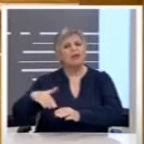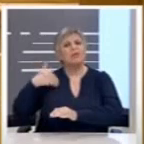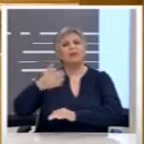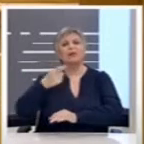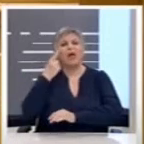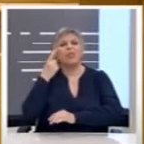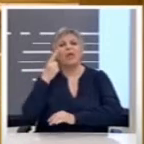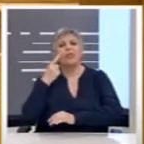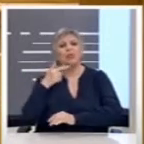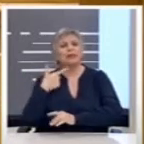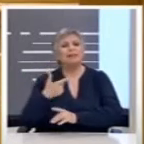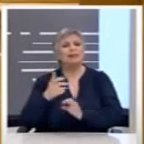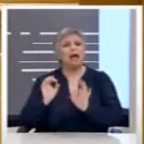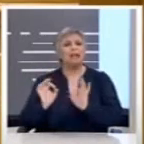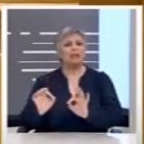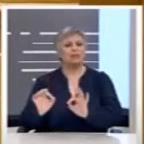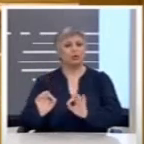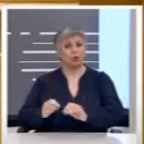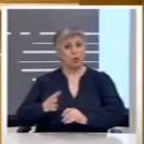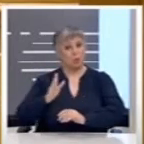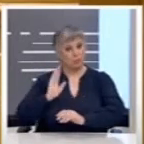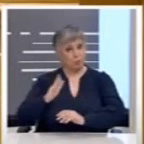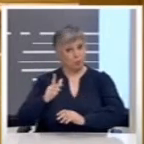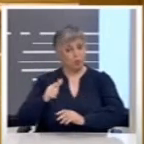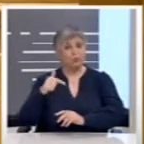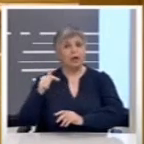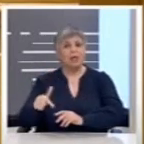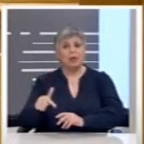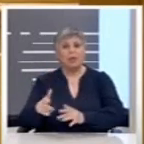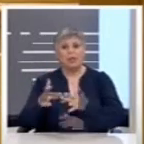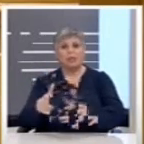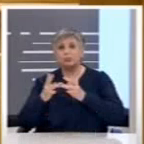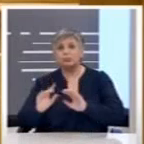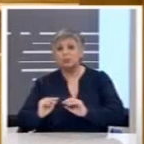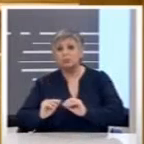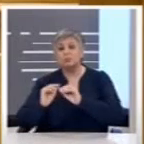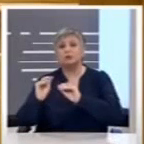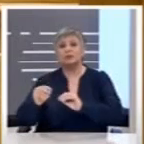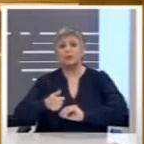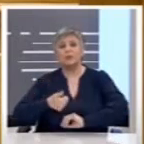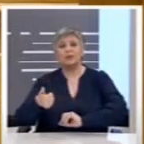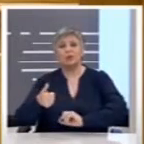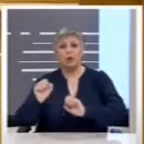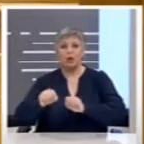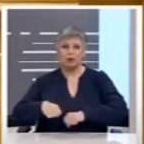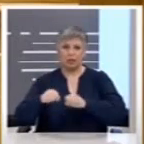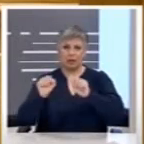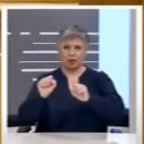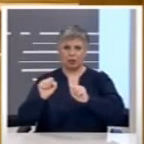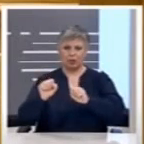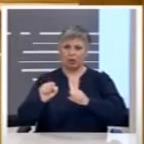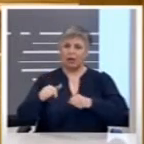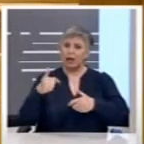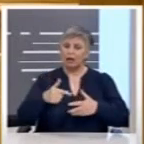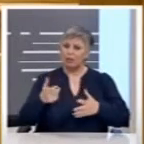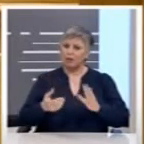πόσο είναι όριμα τα πράγματα για να φύγει ή όχι. Ήθελε δηλαδή στο New States of Affairs, στη νέα κατάσταση, στις νέες συνθήκες